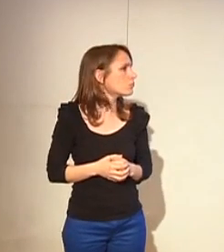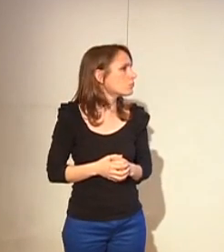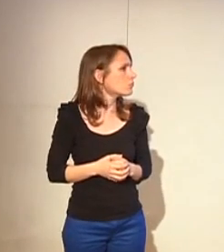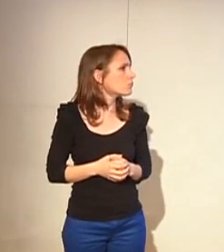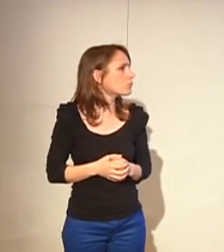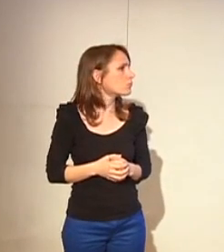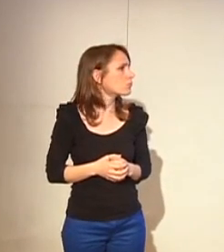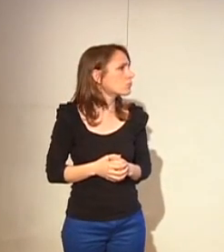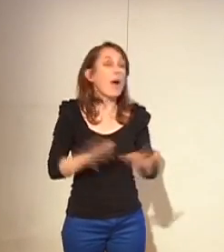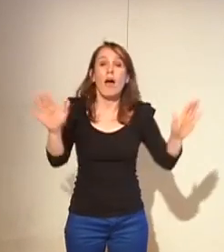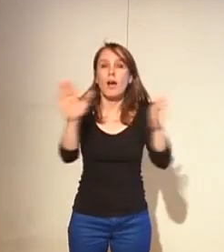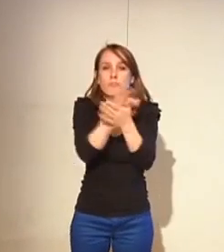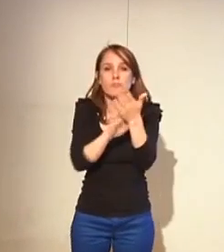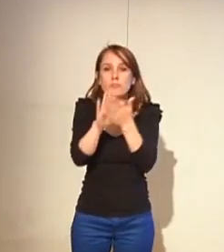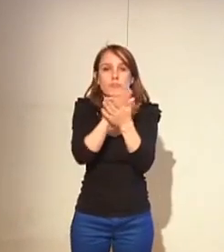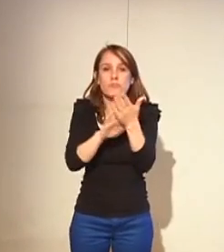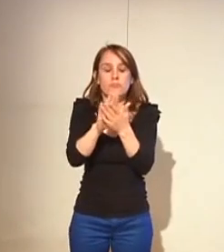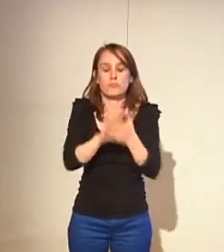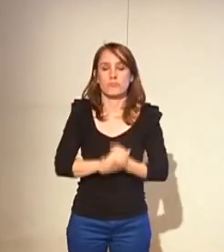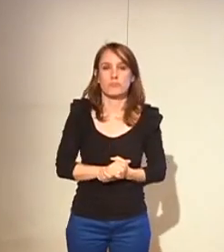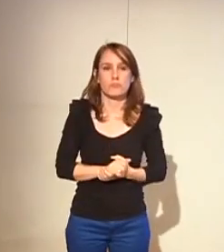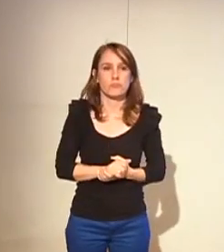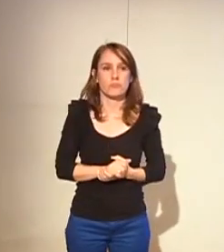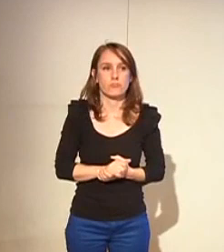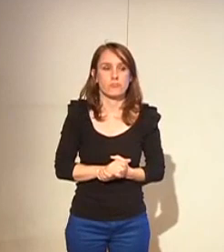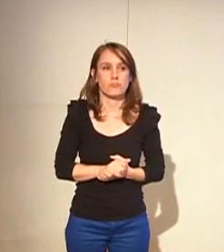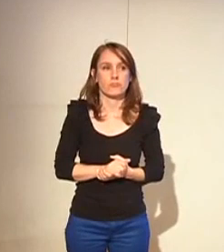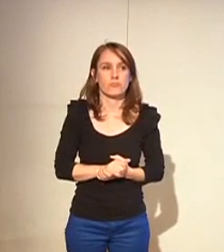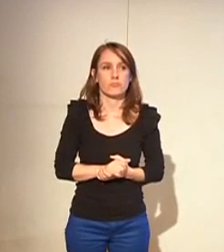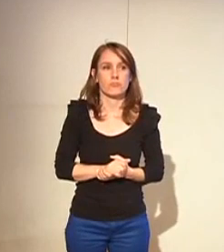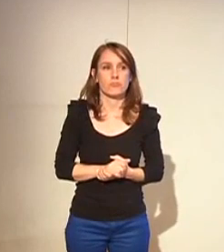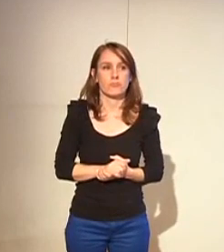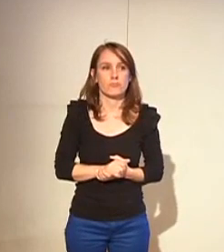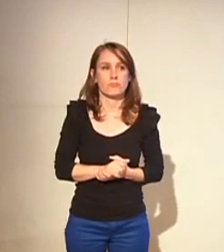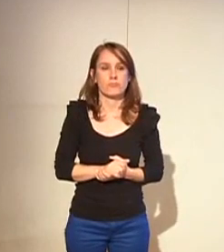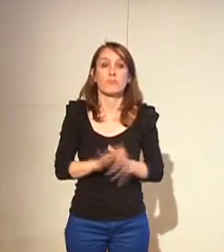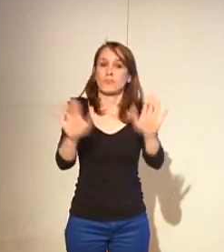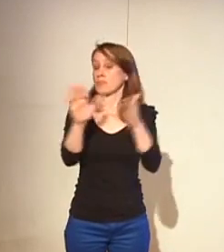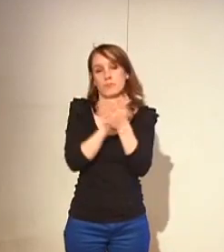marqué ah non pardon administration ben il y a une erreur sur ce hop